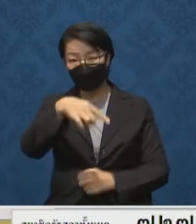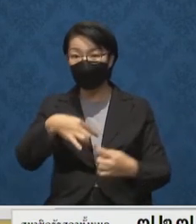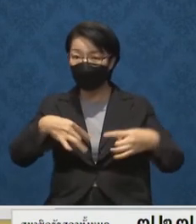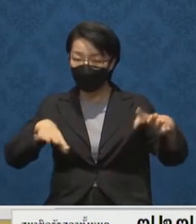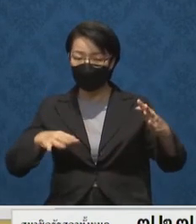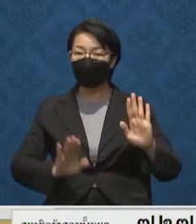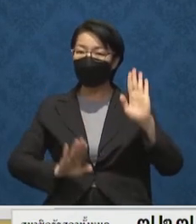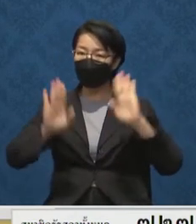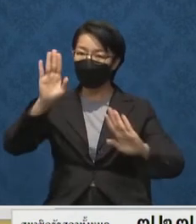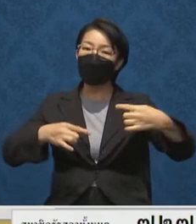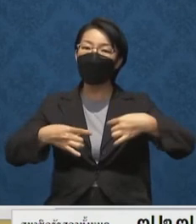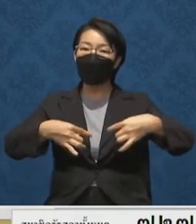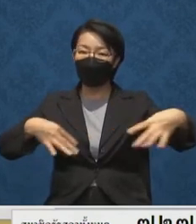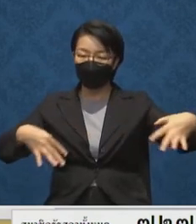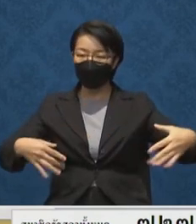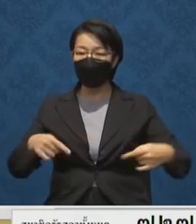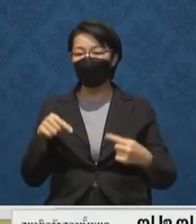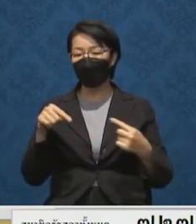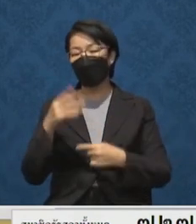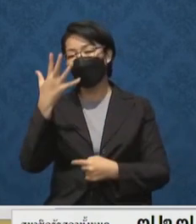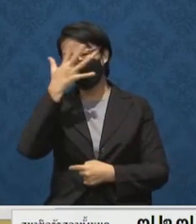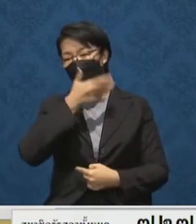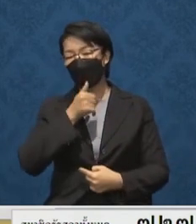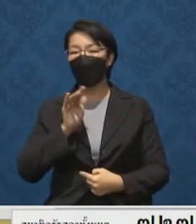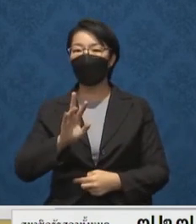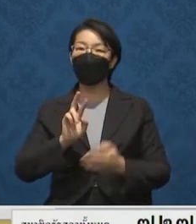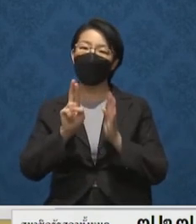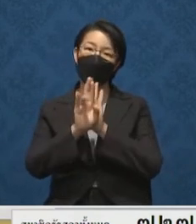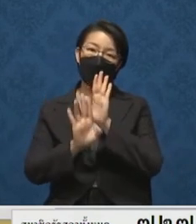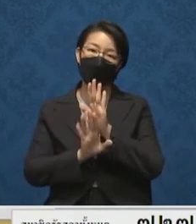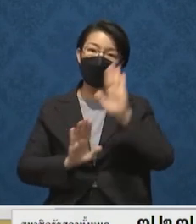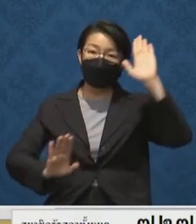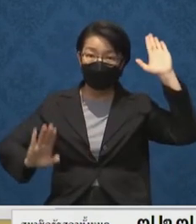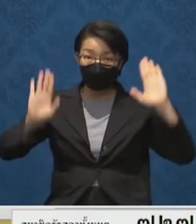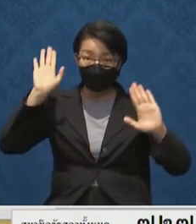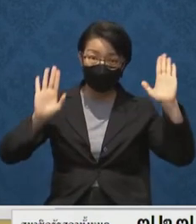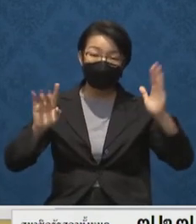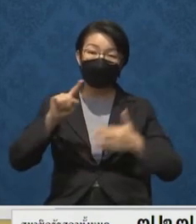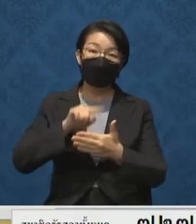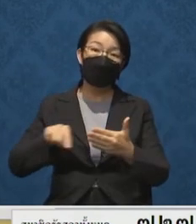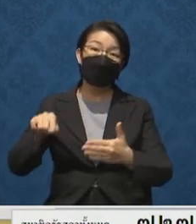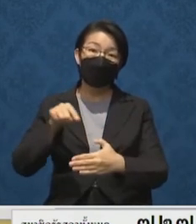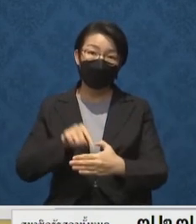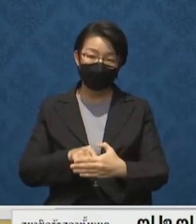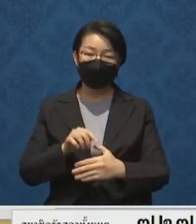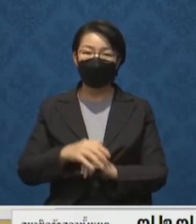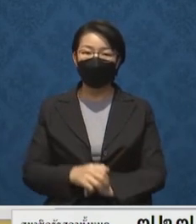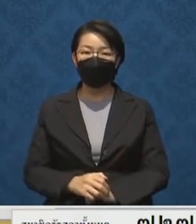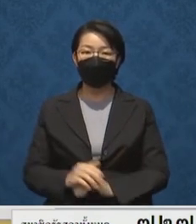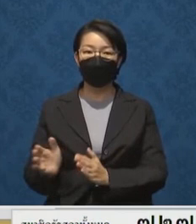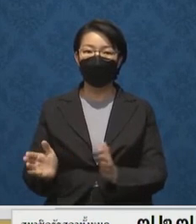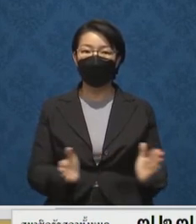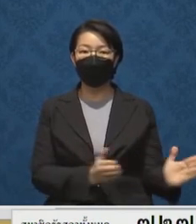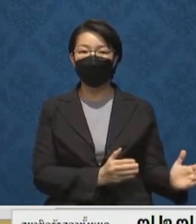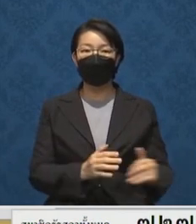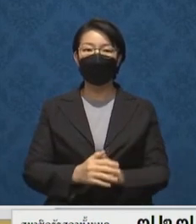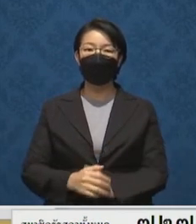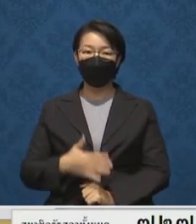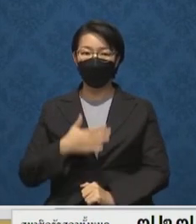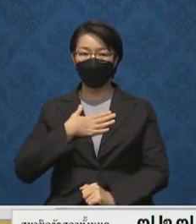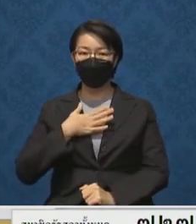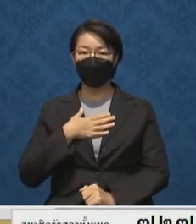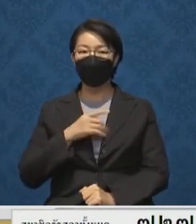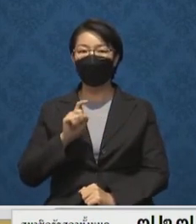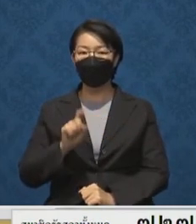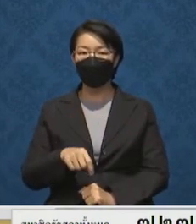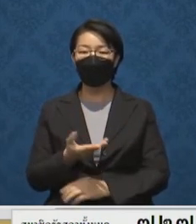กันก็เป็คามสวยงามของประชาธิประตายครับธรรธานครับธรรธานทกรรครับผมต้องกราบเรีอยน